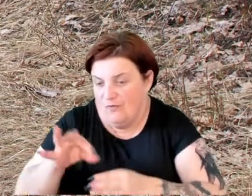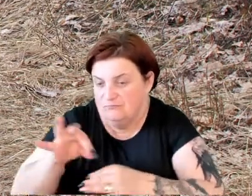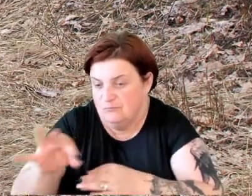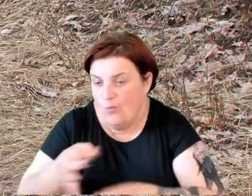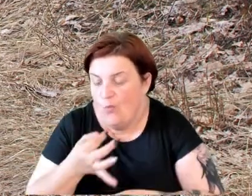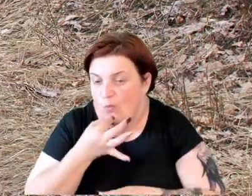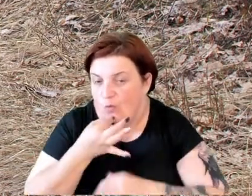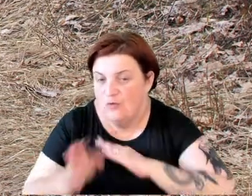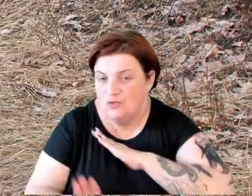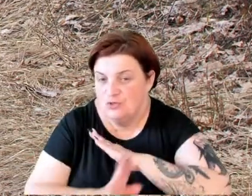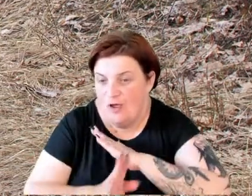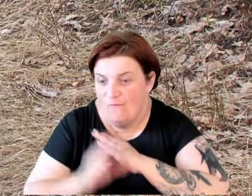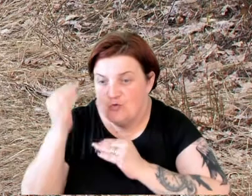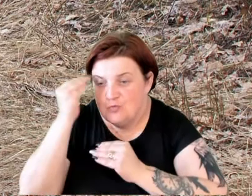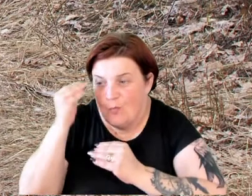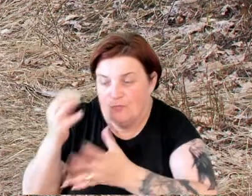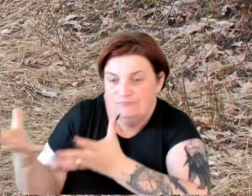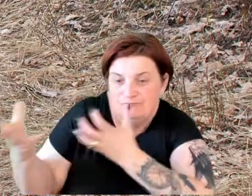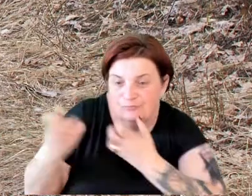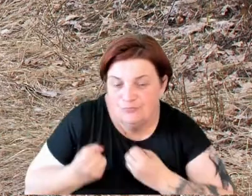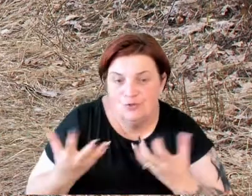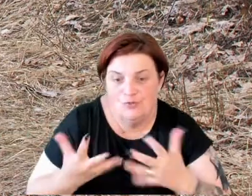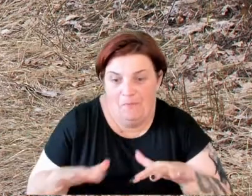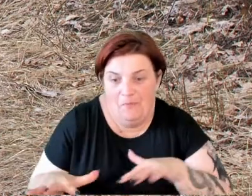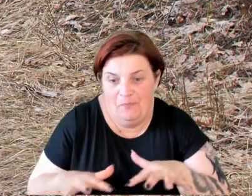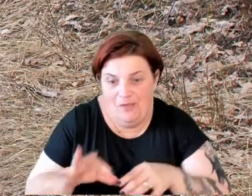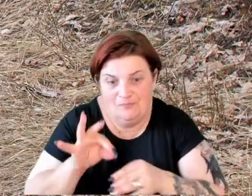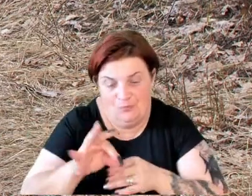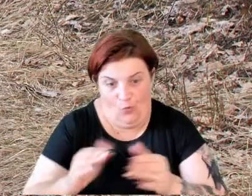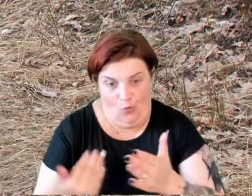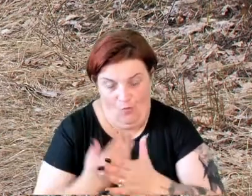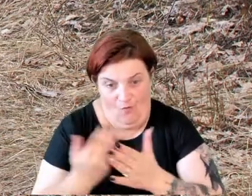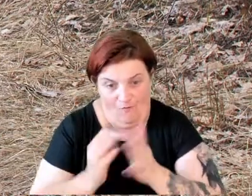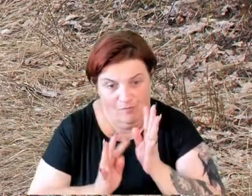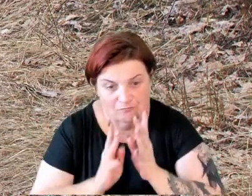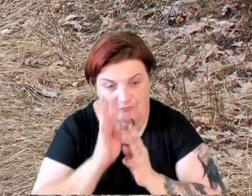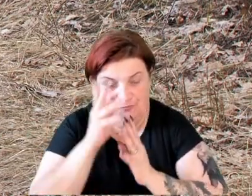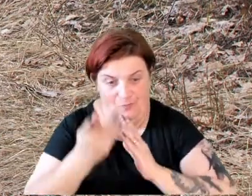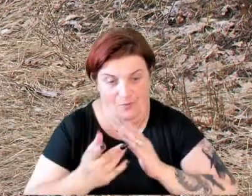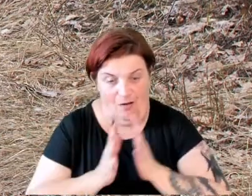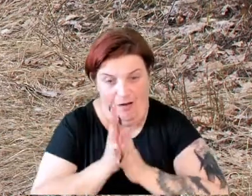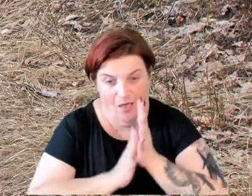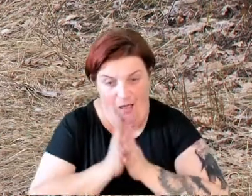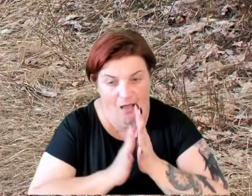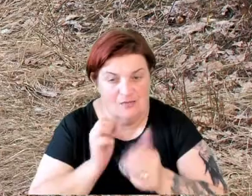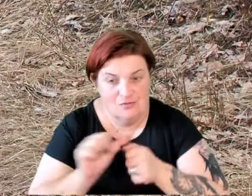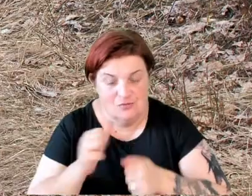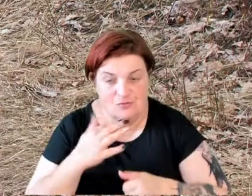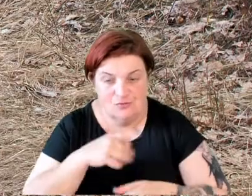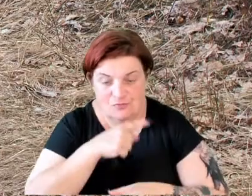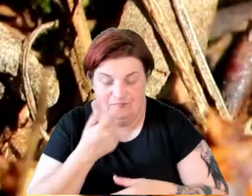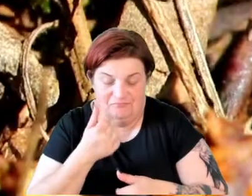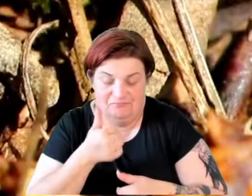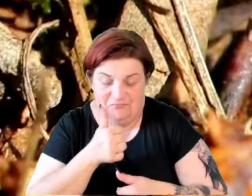drzewka przesadzane są ze szkółek w miejsca docelowe, gdzie wkrótce stworzą nowe drzewostany. Las staje się również bardziej zielony dzięki świeżym